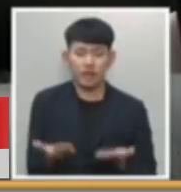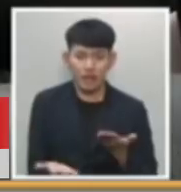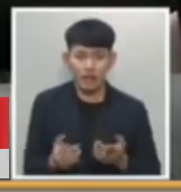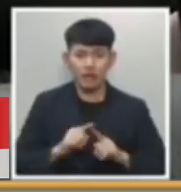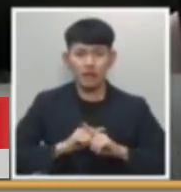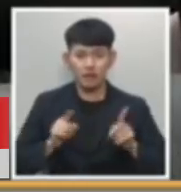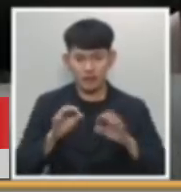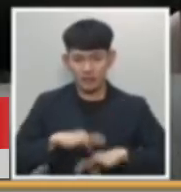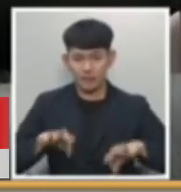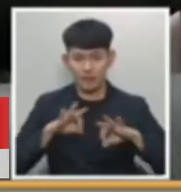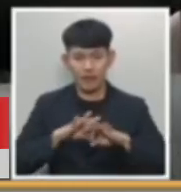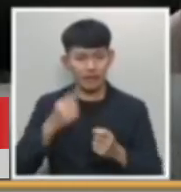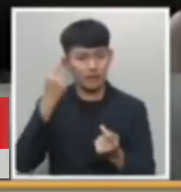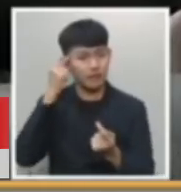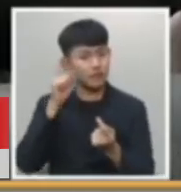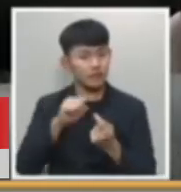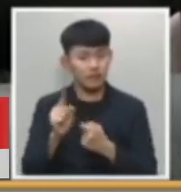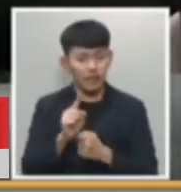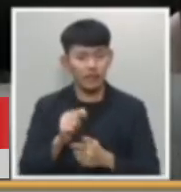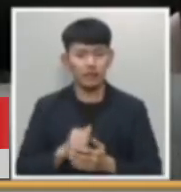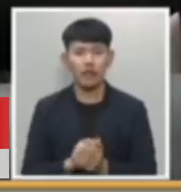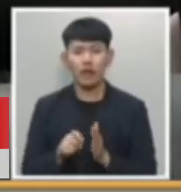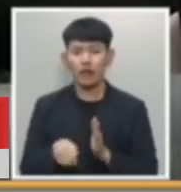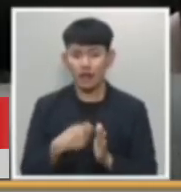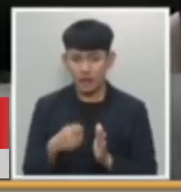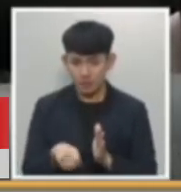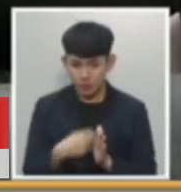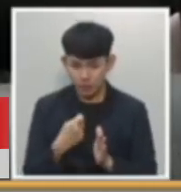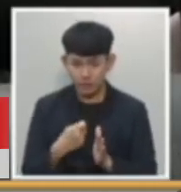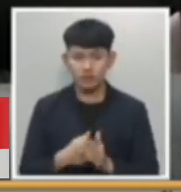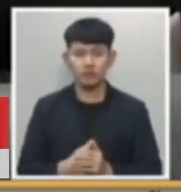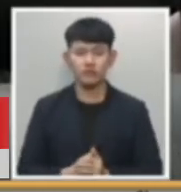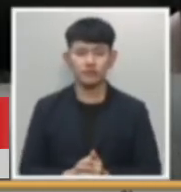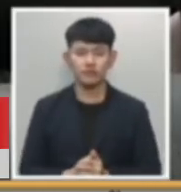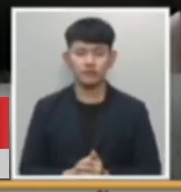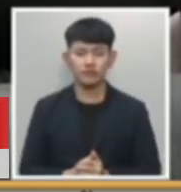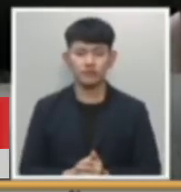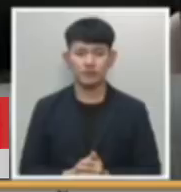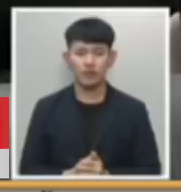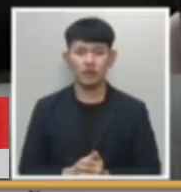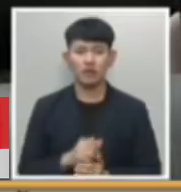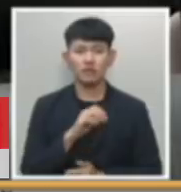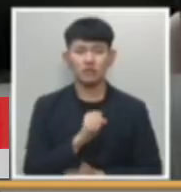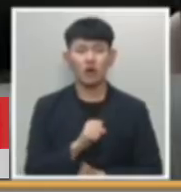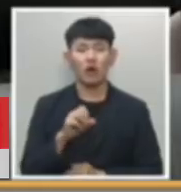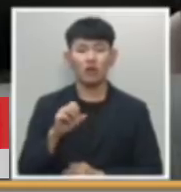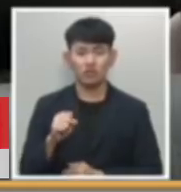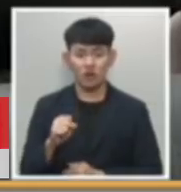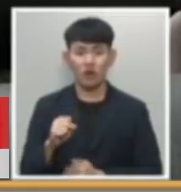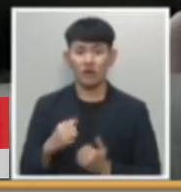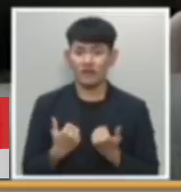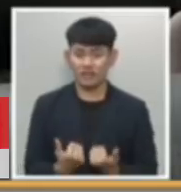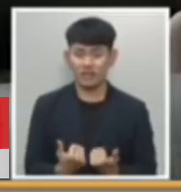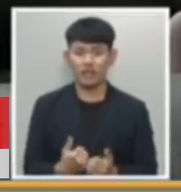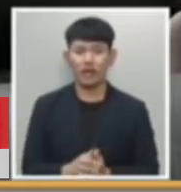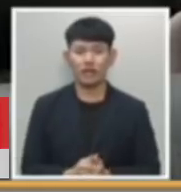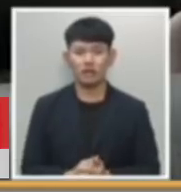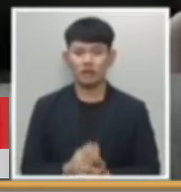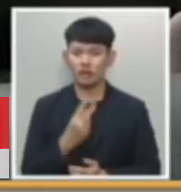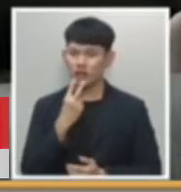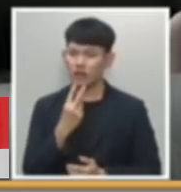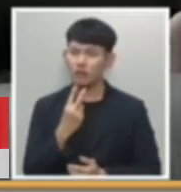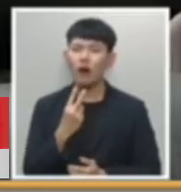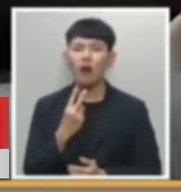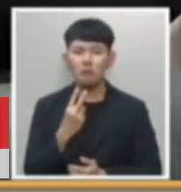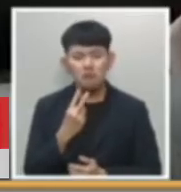ขอเน้นย้ำนะครับว่าเหตุผลที่สมาชิกสภาแห่งนี้เห็นว่าควรน